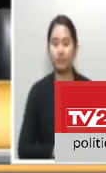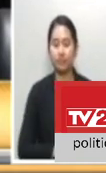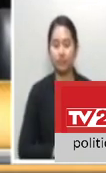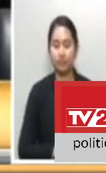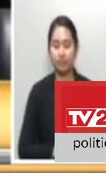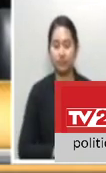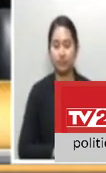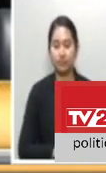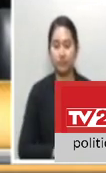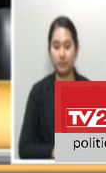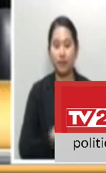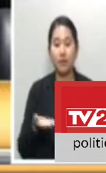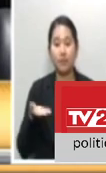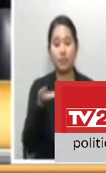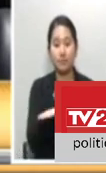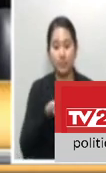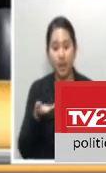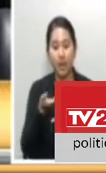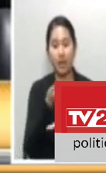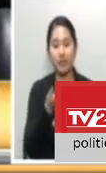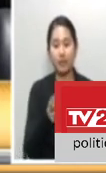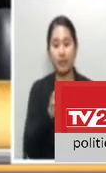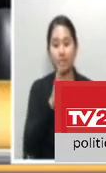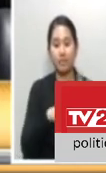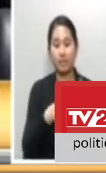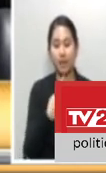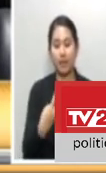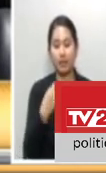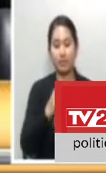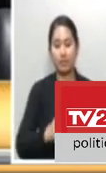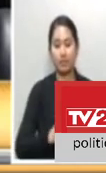พอมาพิจารณาว่าในงบประมาณรายจ่ายประจำปี